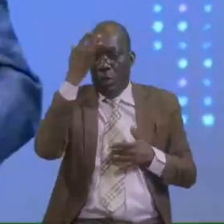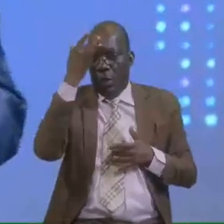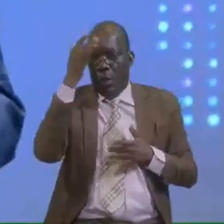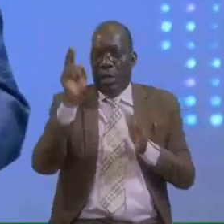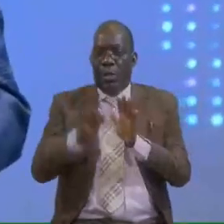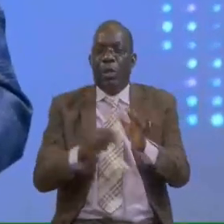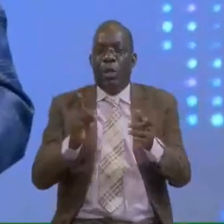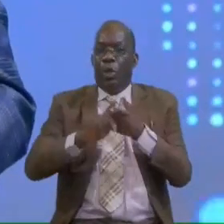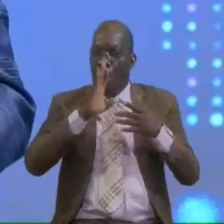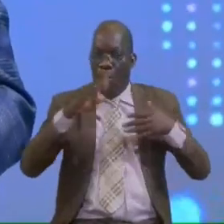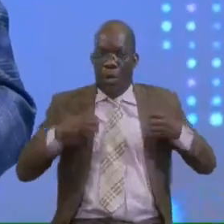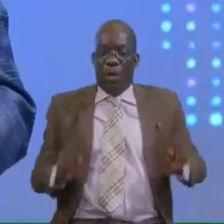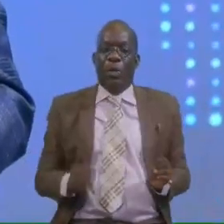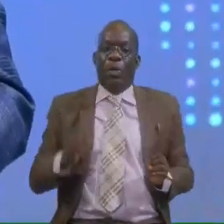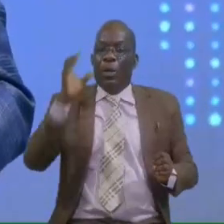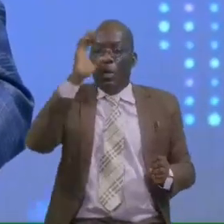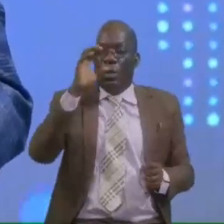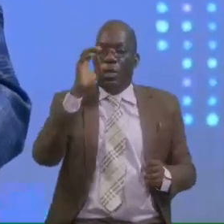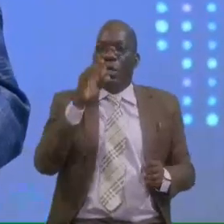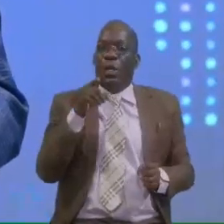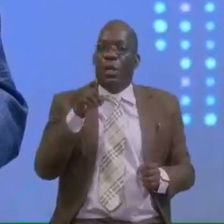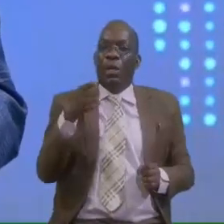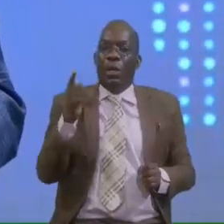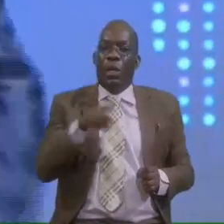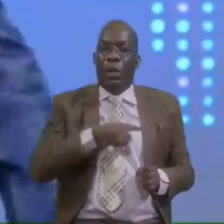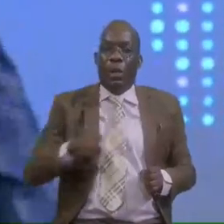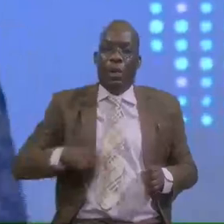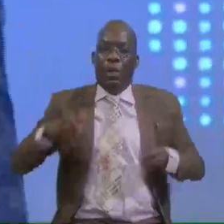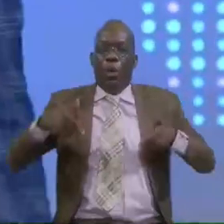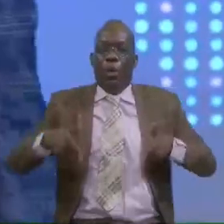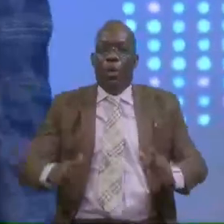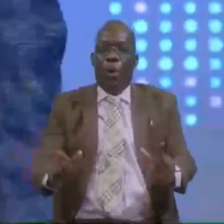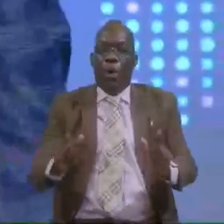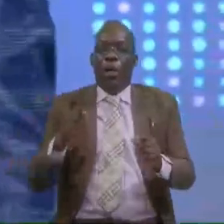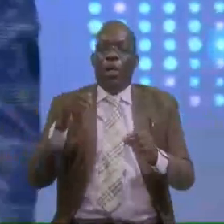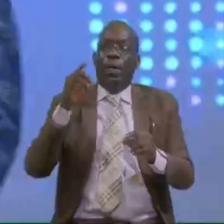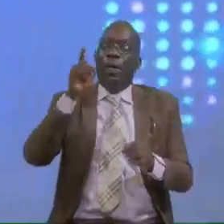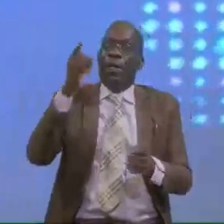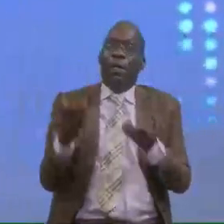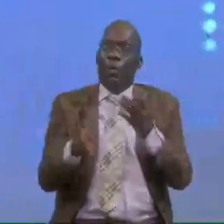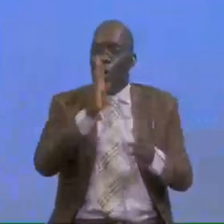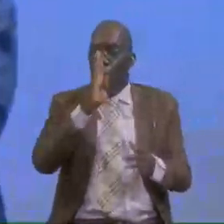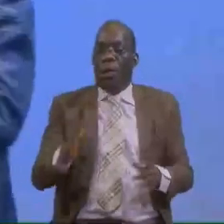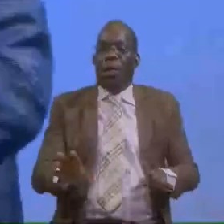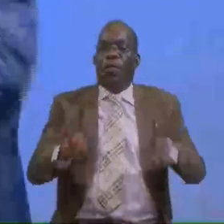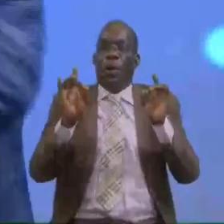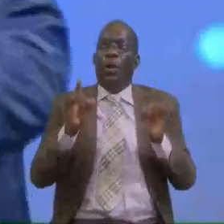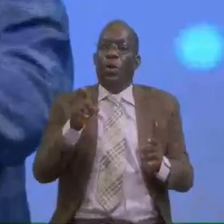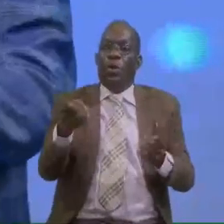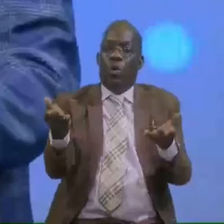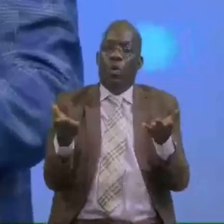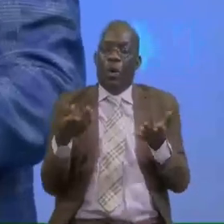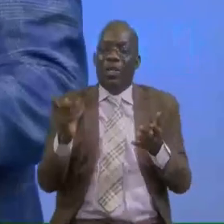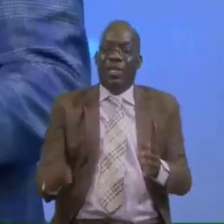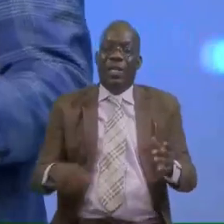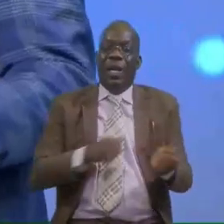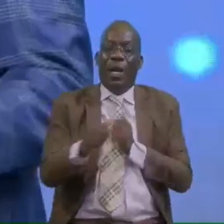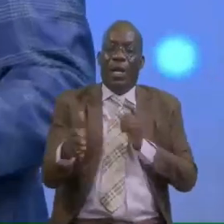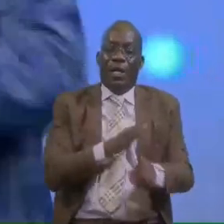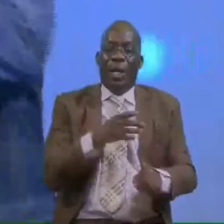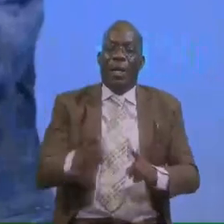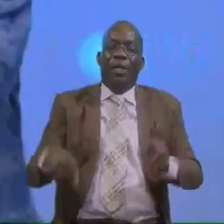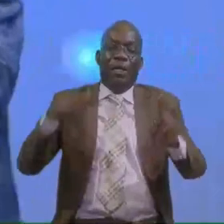guérie, cherchez l'Éternel pendant qu'il se trouve. Tu veux que les attaques, les afflictions,